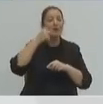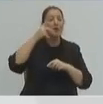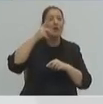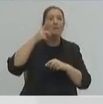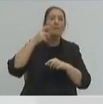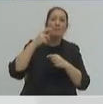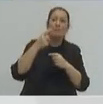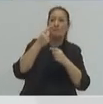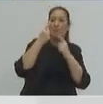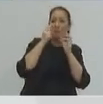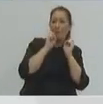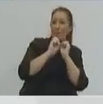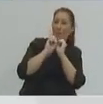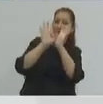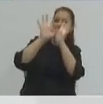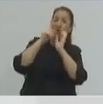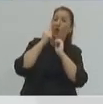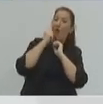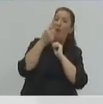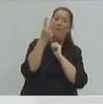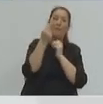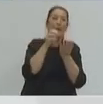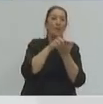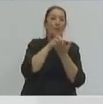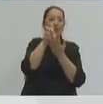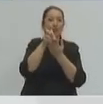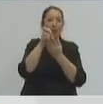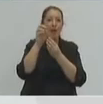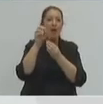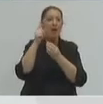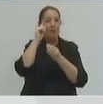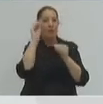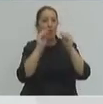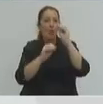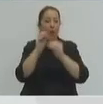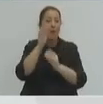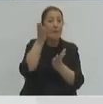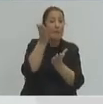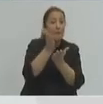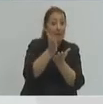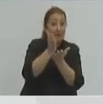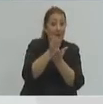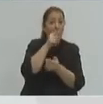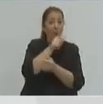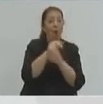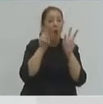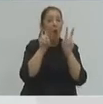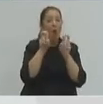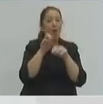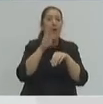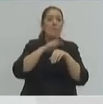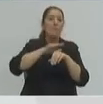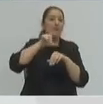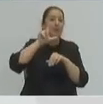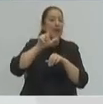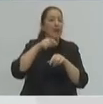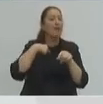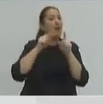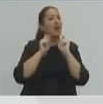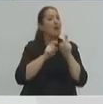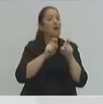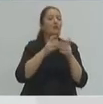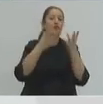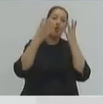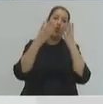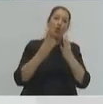projeksiyon dahilinde yine bir bütçeleme yaparak mezarlıklarla ilgili yapması gerekenlerinin takipçisi